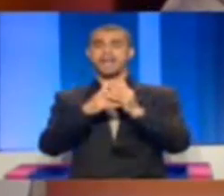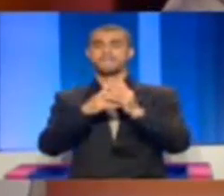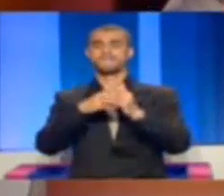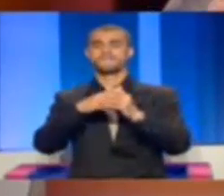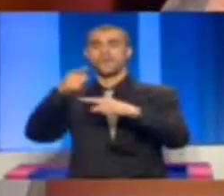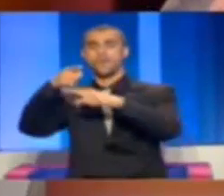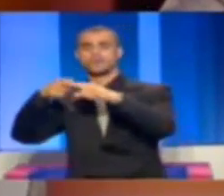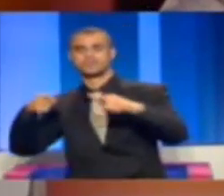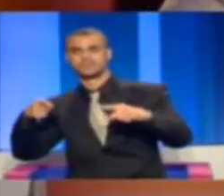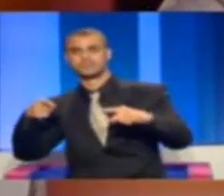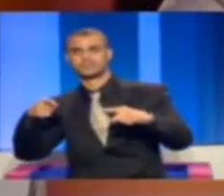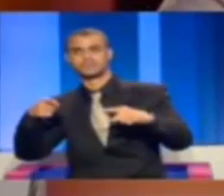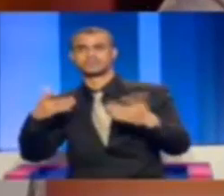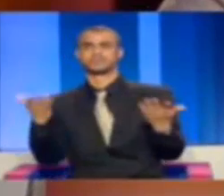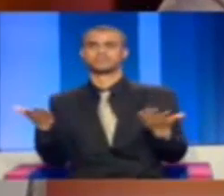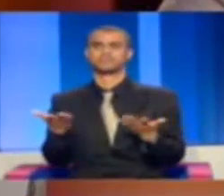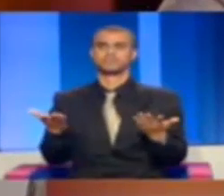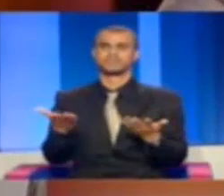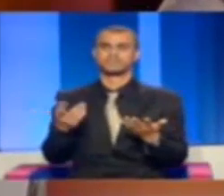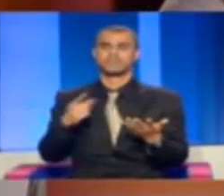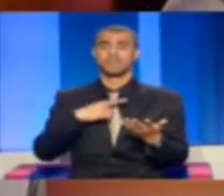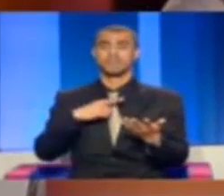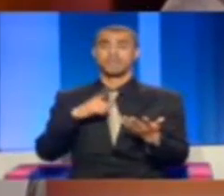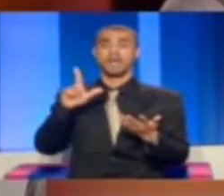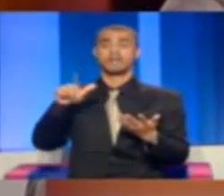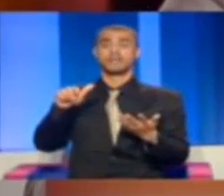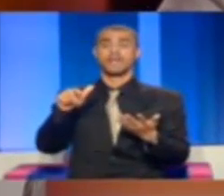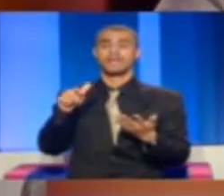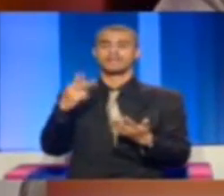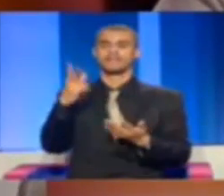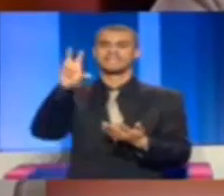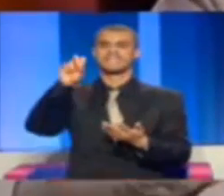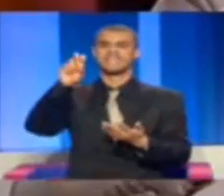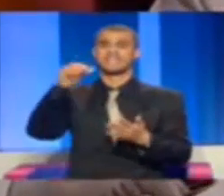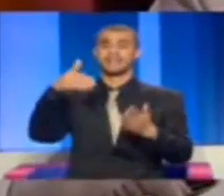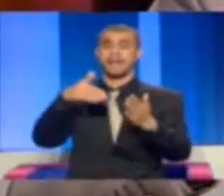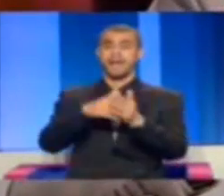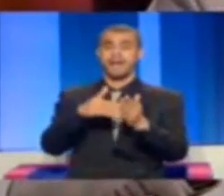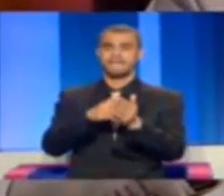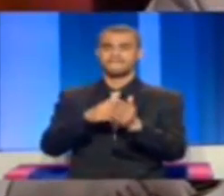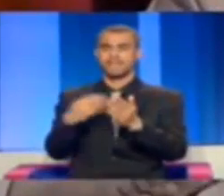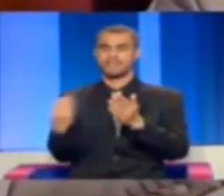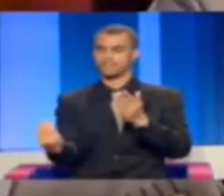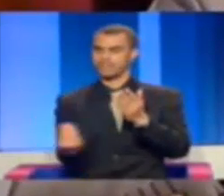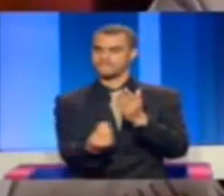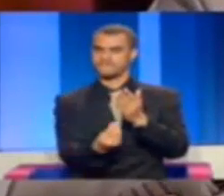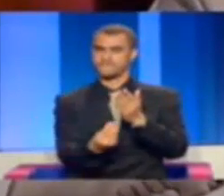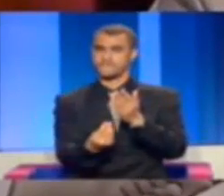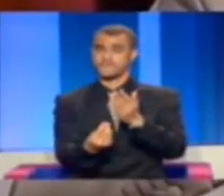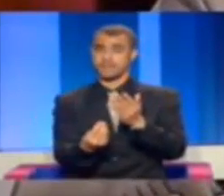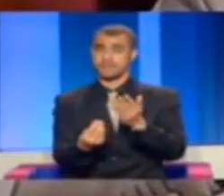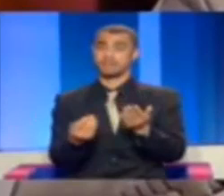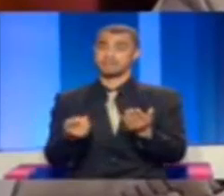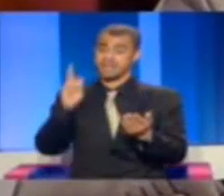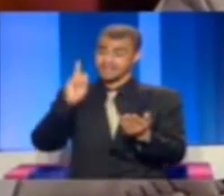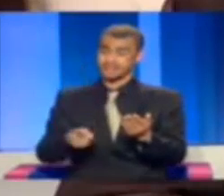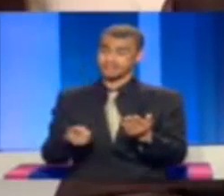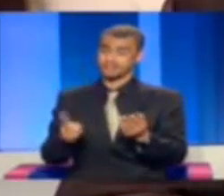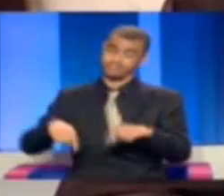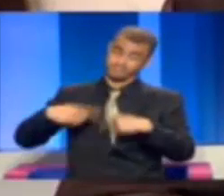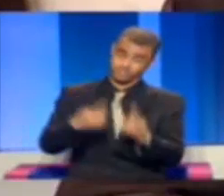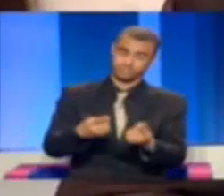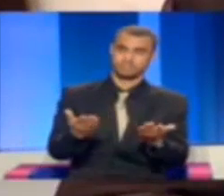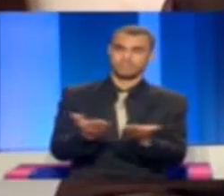هناك فيهم كذلك عندنا تقريبا 30,000 طفل في سن التمدرس، و 30,000 الوزاره